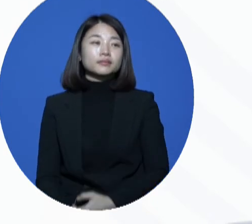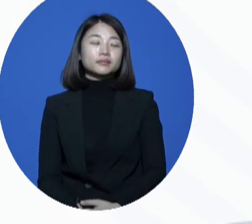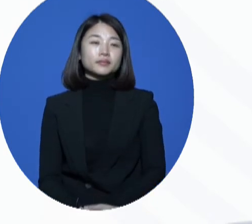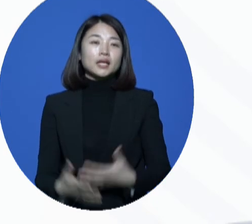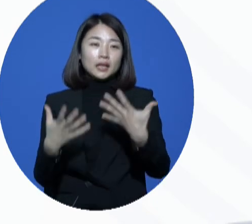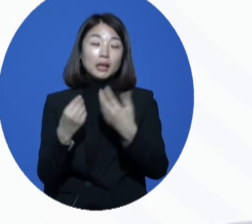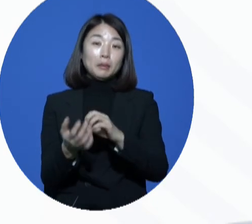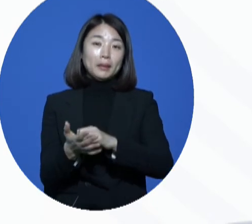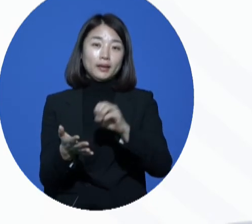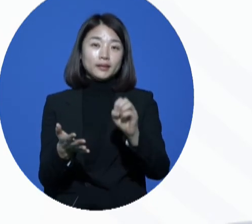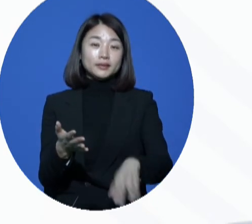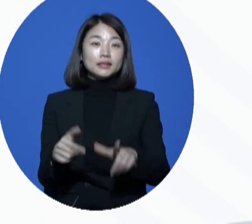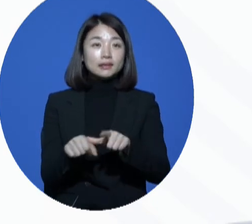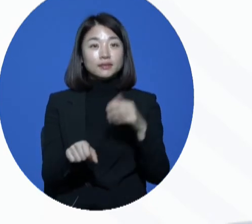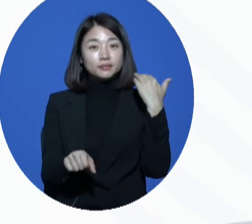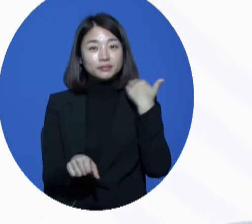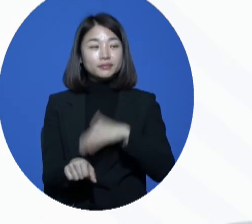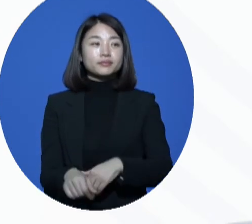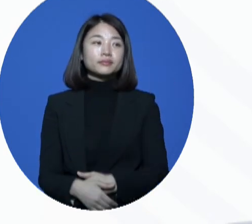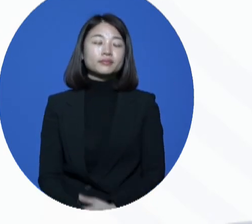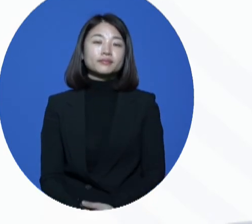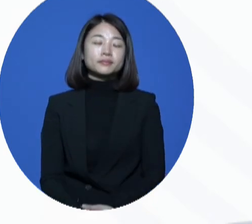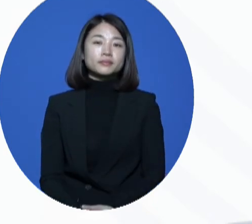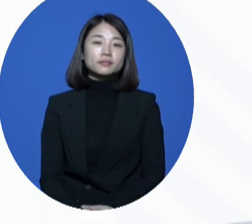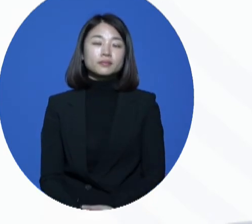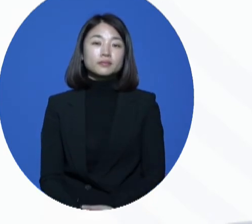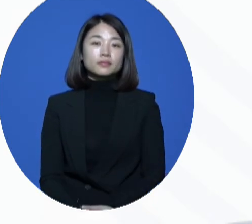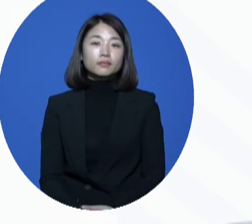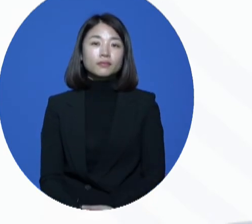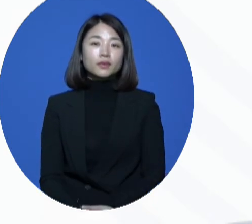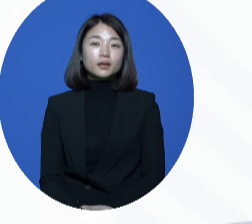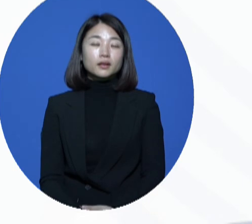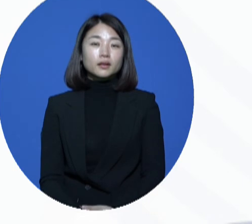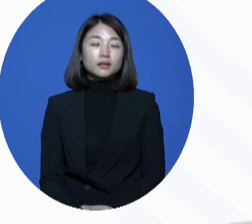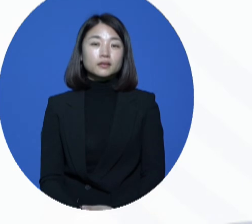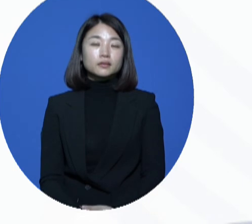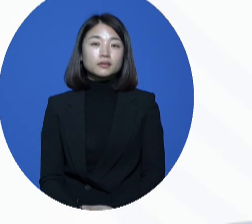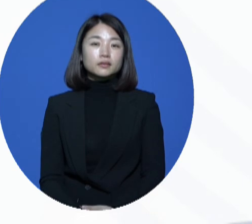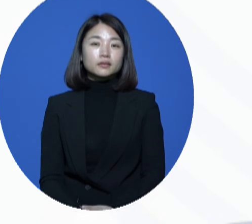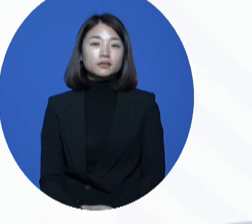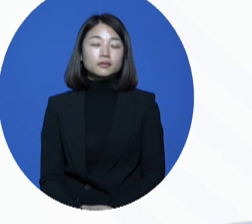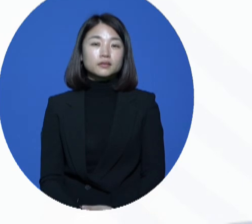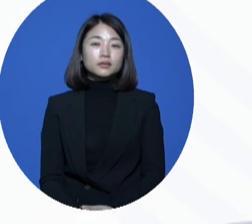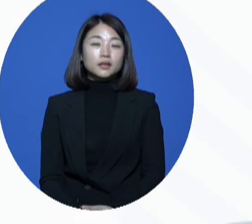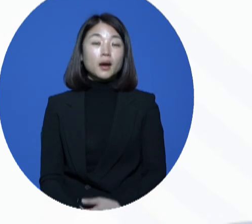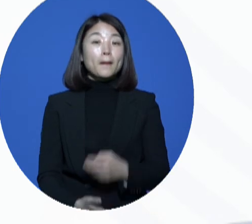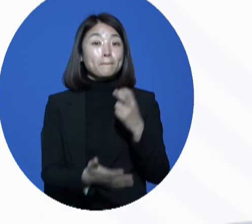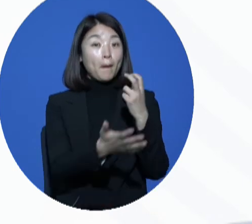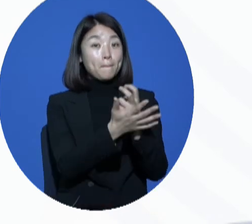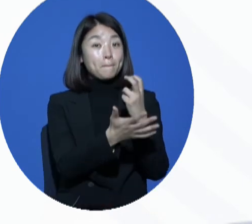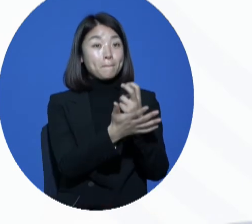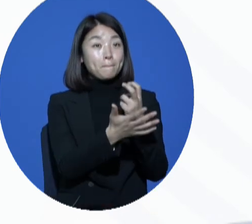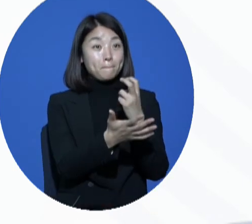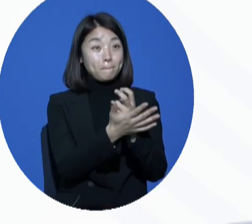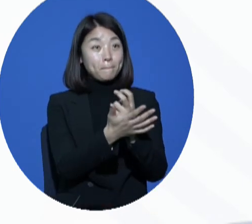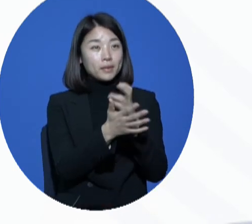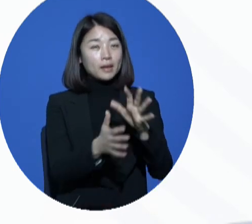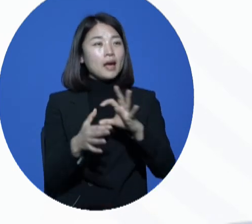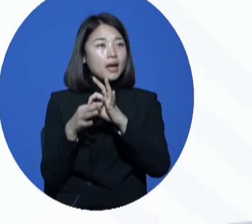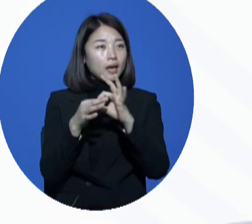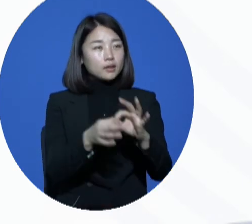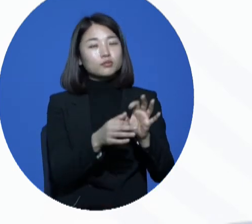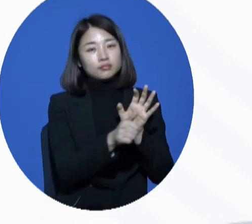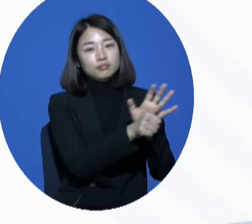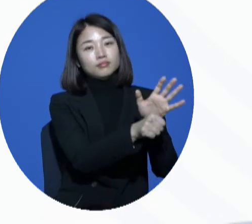내용은 생략해야 될 것 같고요. 마지막으로 그 장영현 대표 발의하신 감염병 예방법도 꼭 통과될 때까지 저희가 입법 운동도